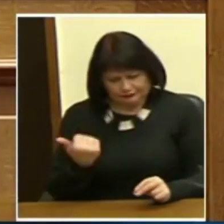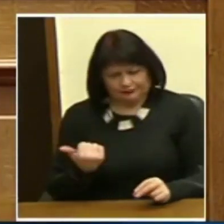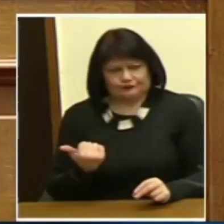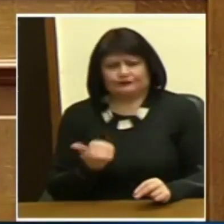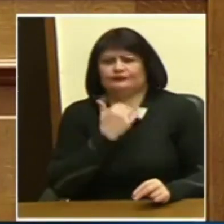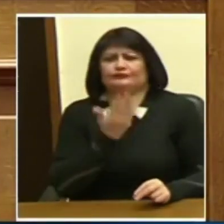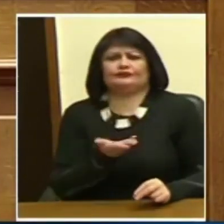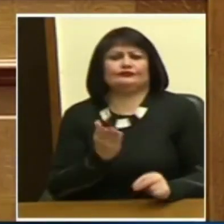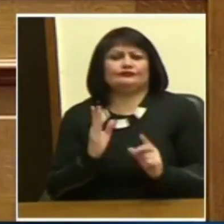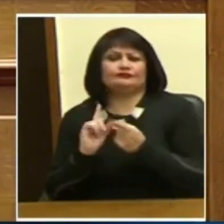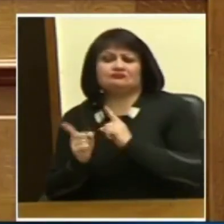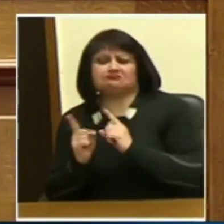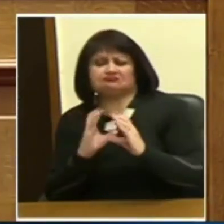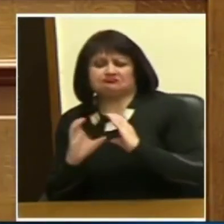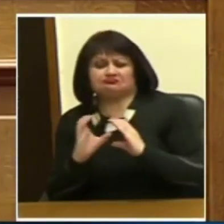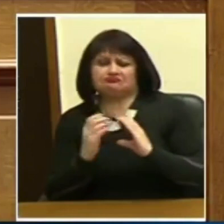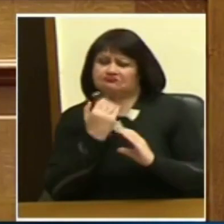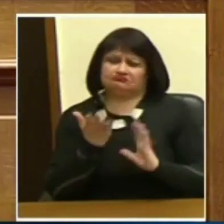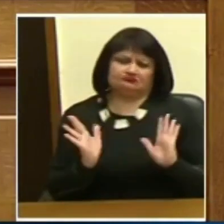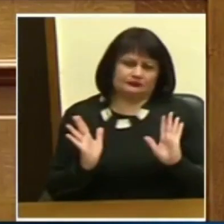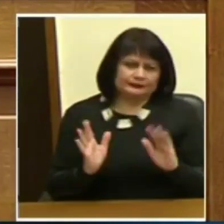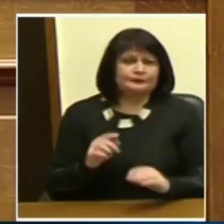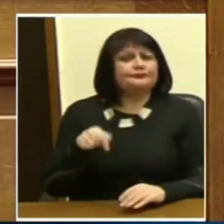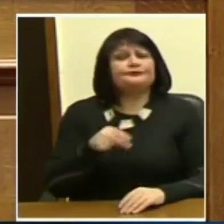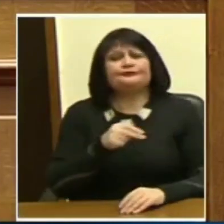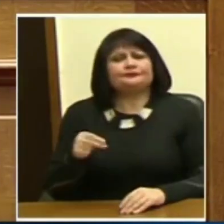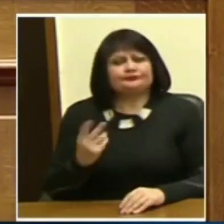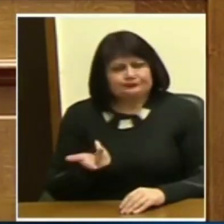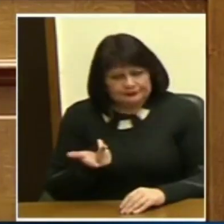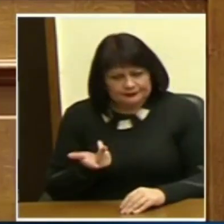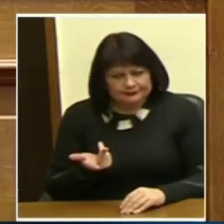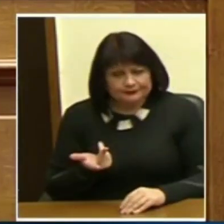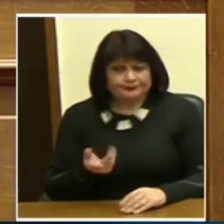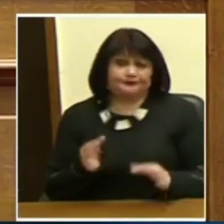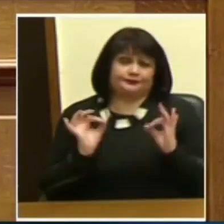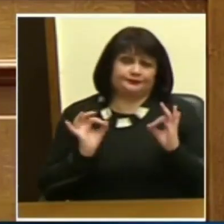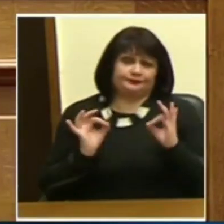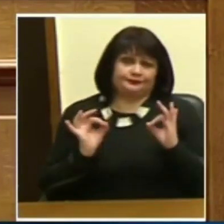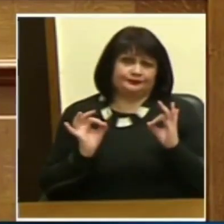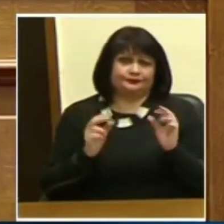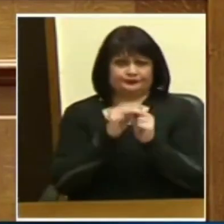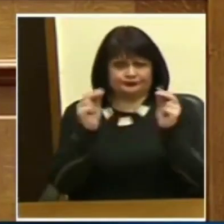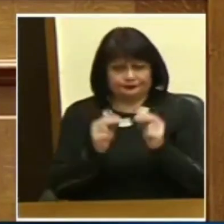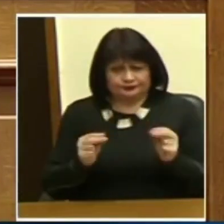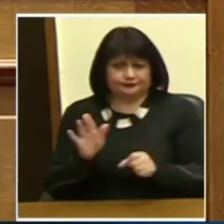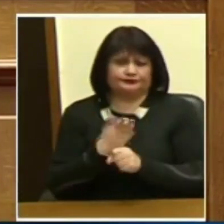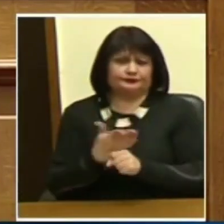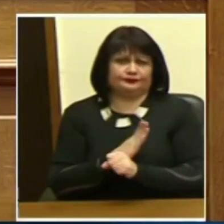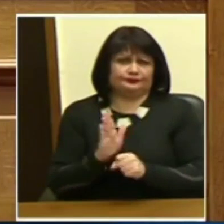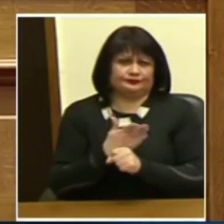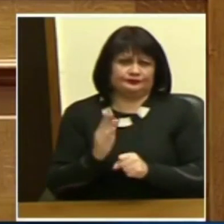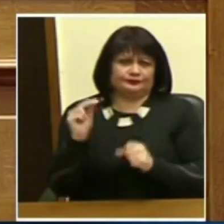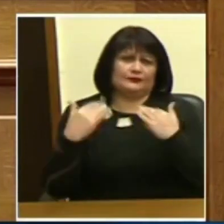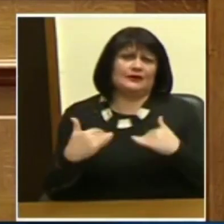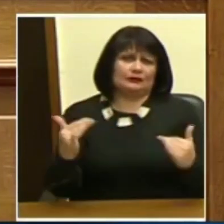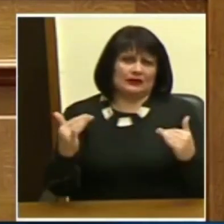δυνατότητα συνεννόησης μεταξύ τους. Γεγονός το οποίο φυσιολογικά οδηγεί σε διάλυση της